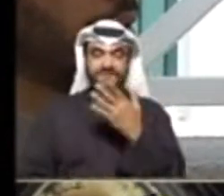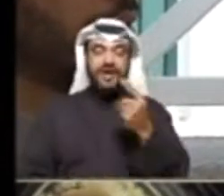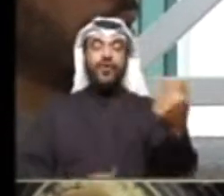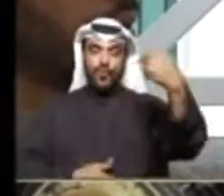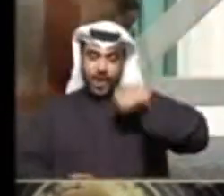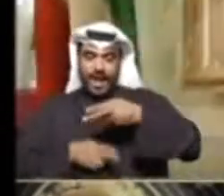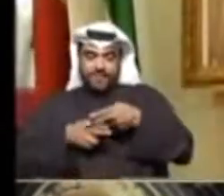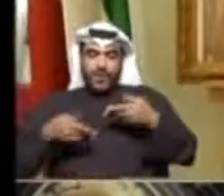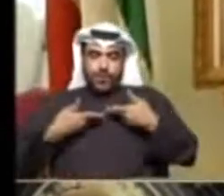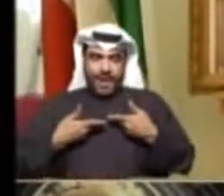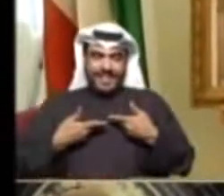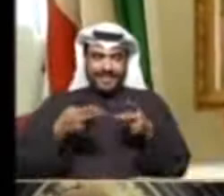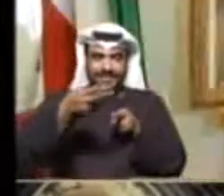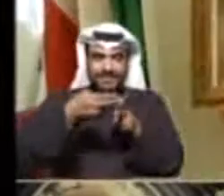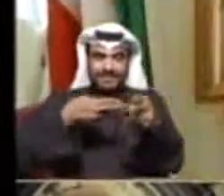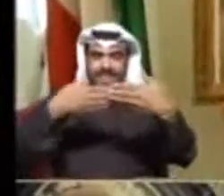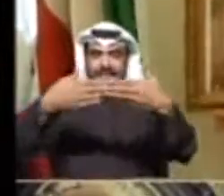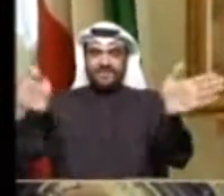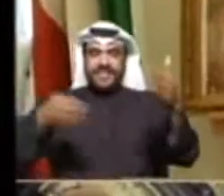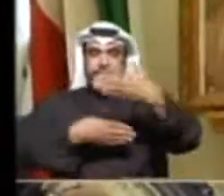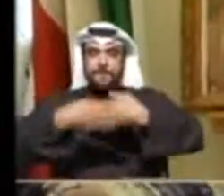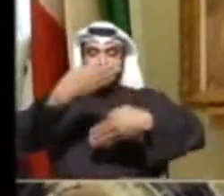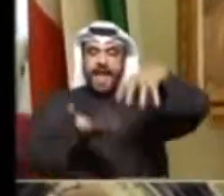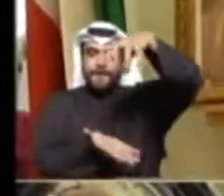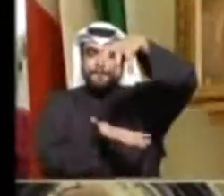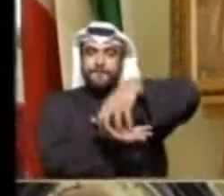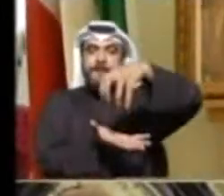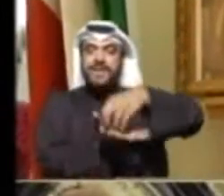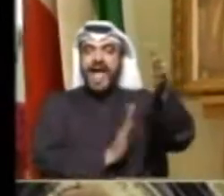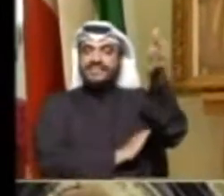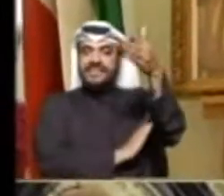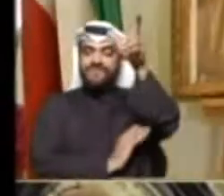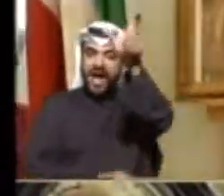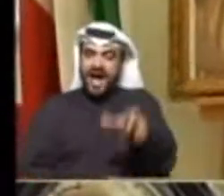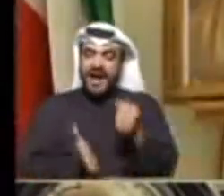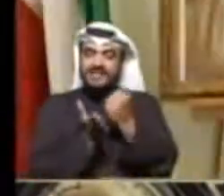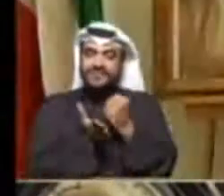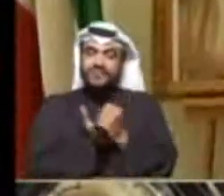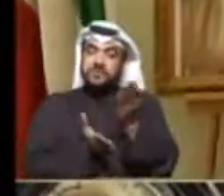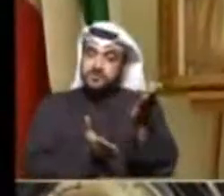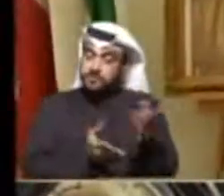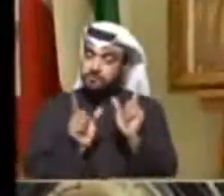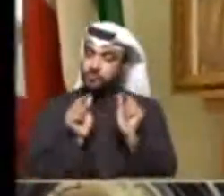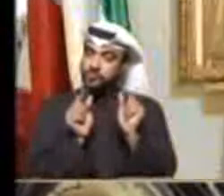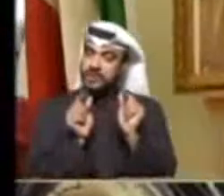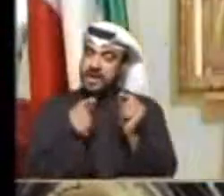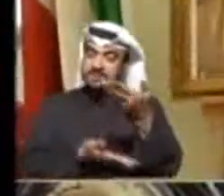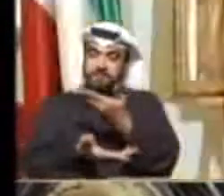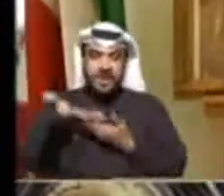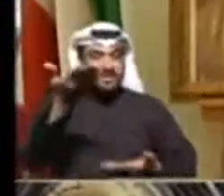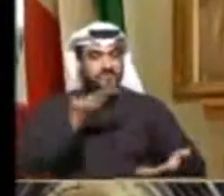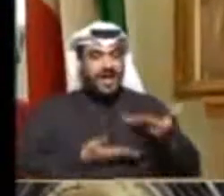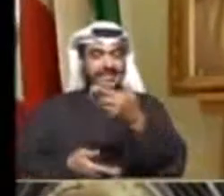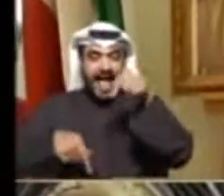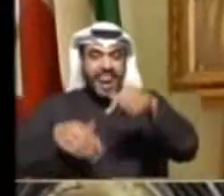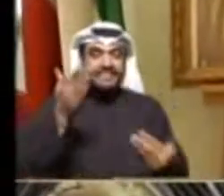في الكويت. افتتاح مبنى سفارة جمهورية غانا لدى دولة الكويت يؤكد متانة العلاقات بين